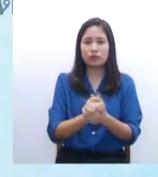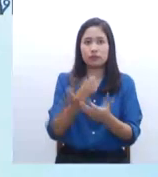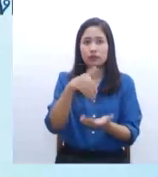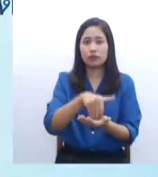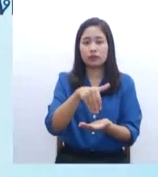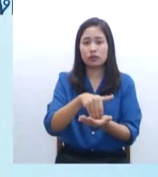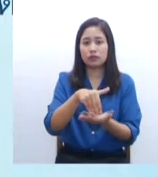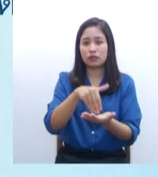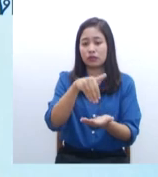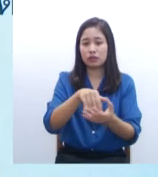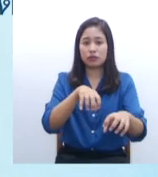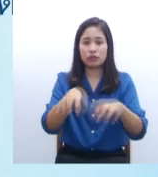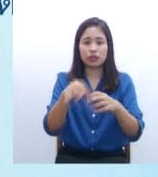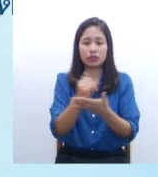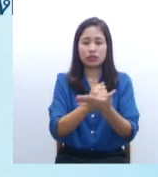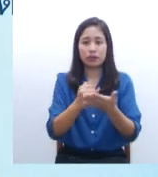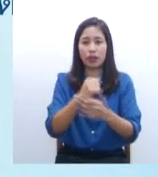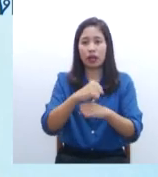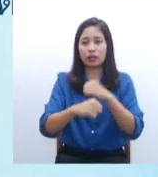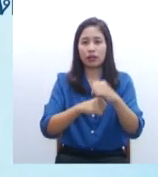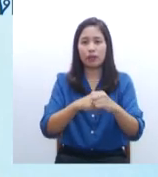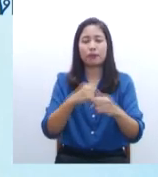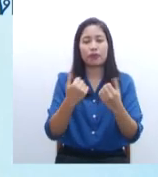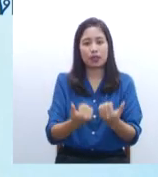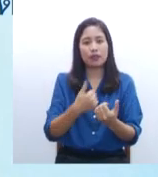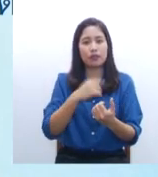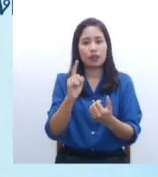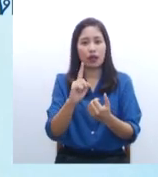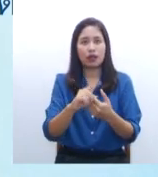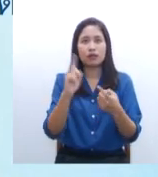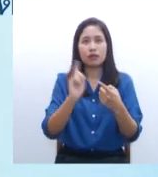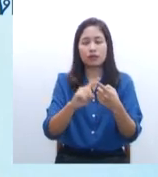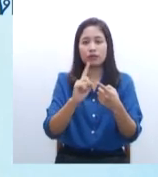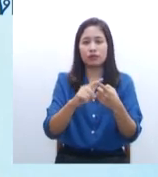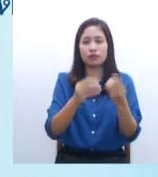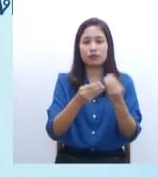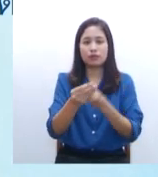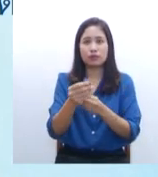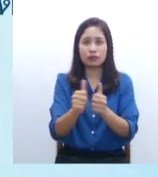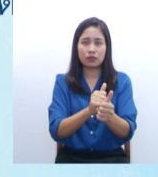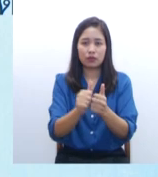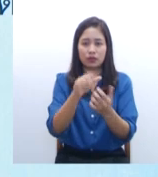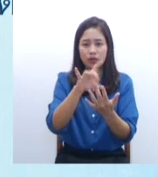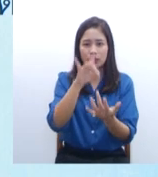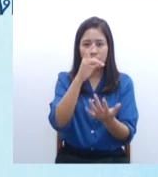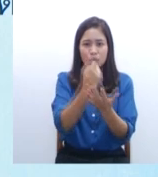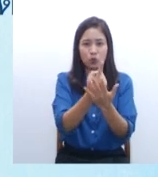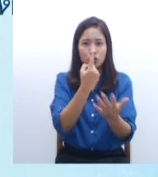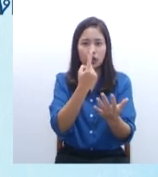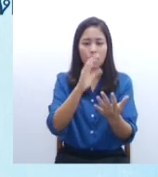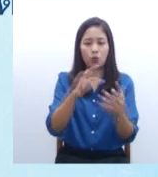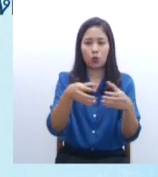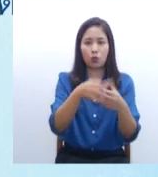การจัดงานศิลปะหัตถกรรมนักเรียนดังต่อไปนี้นะครับคือ 1. ให้มีการจัดการแข่งขันคัดเลือกตัวแทนในระดับกลุ่มโร